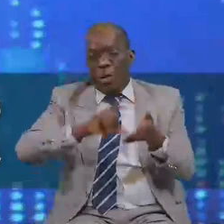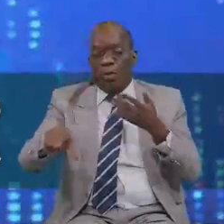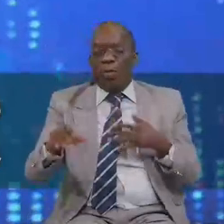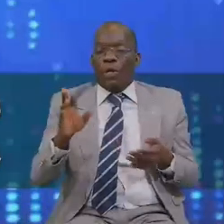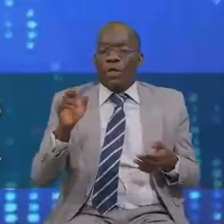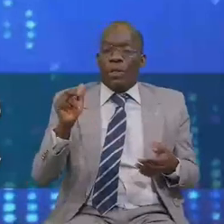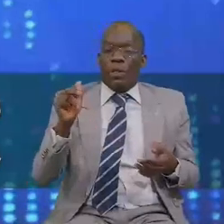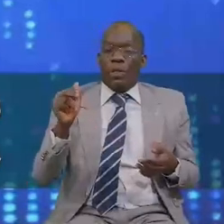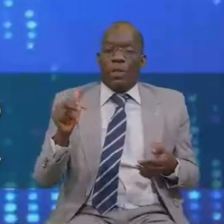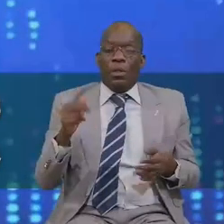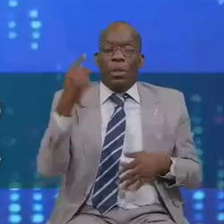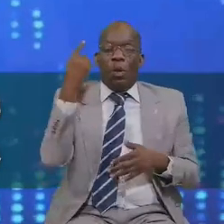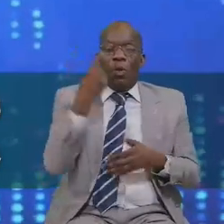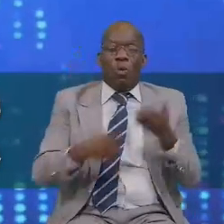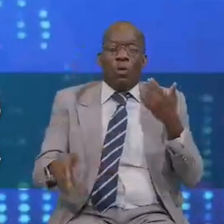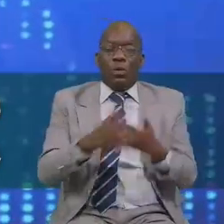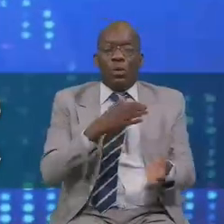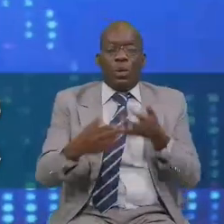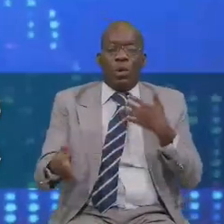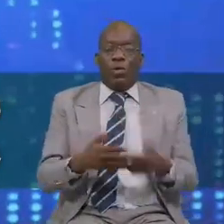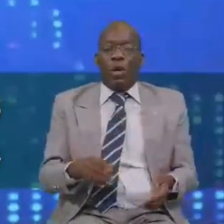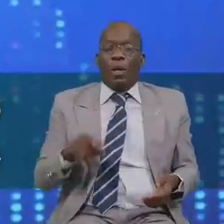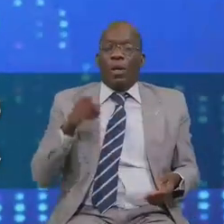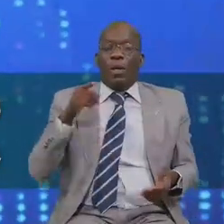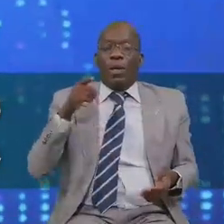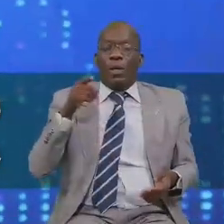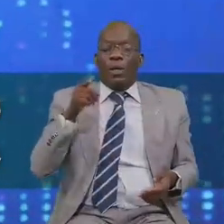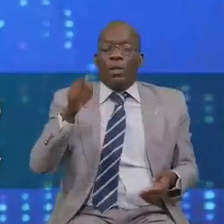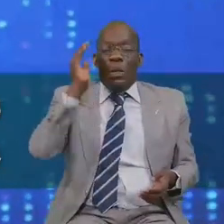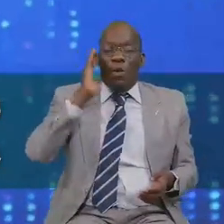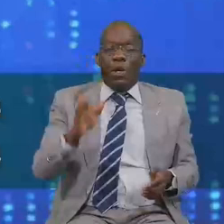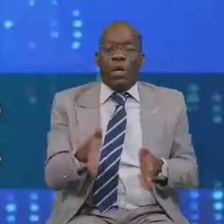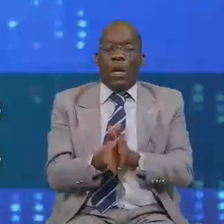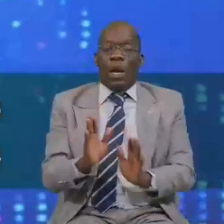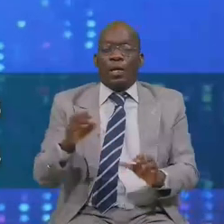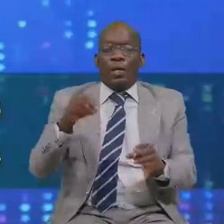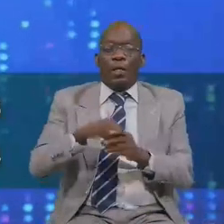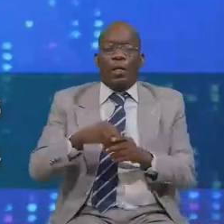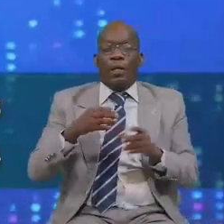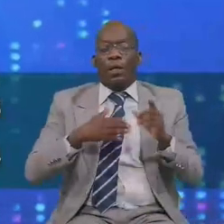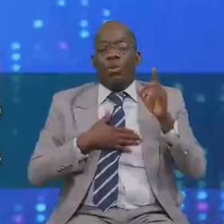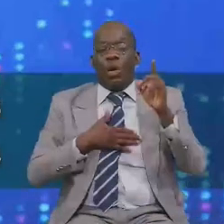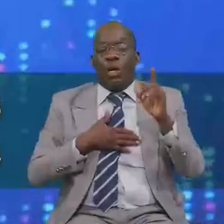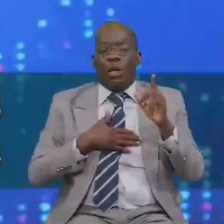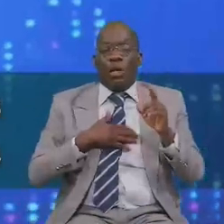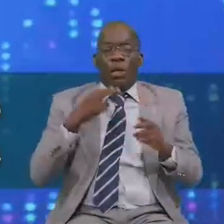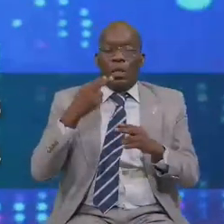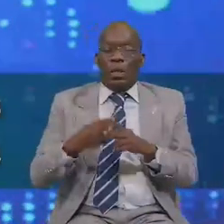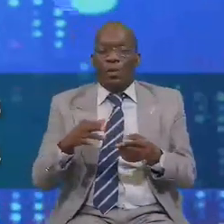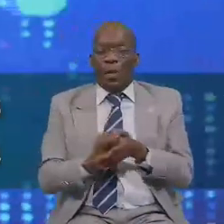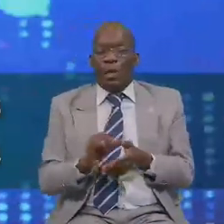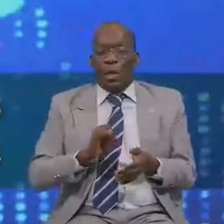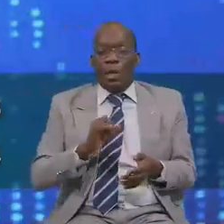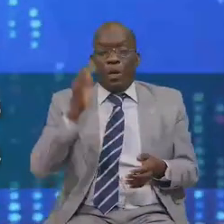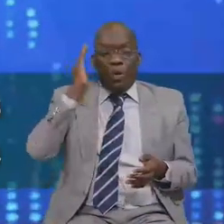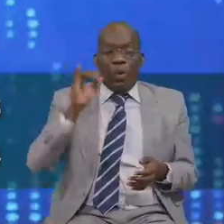Verset 13. Et tout ce que vous demanderez à mon nom, je le ferai afin